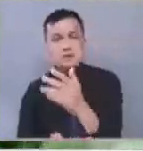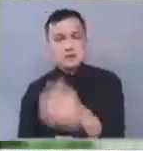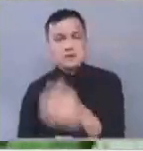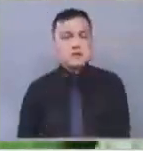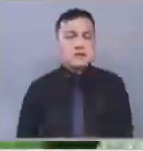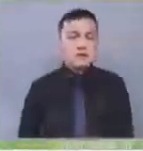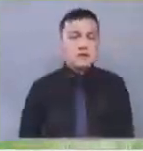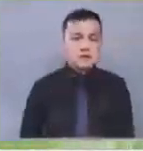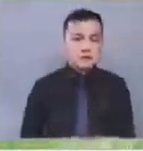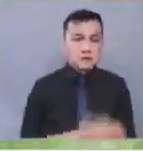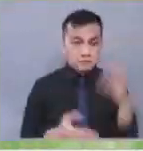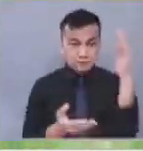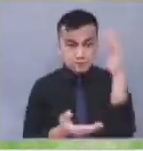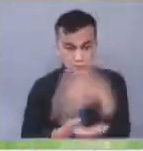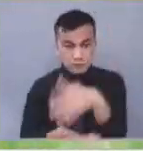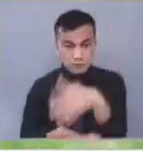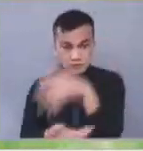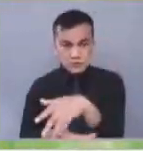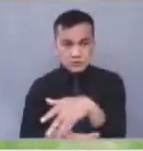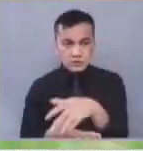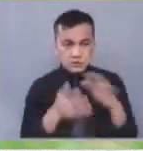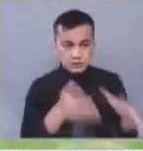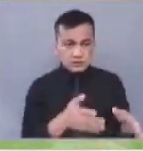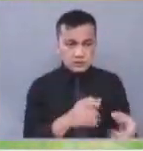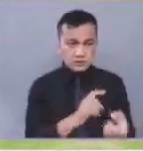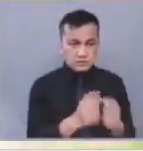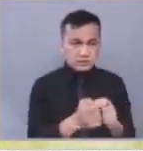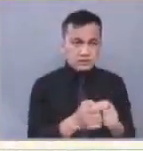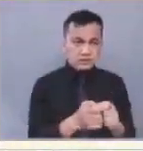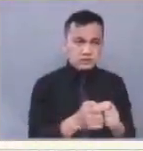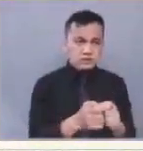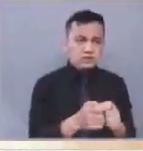na lang dyan ay naka-convert into a concrete jungle, no?